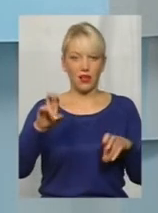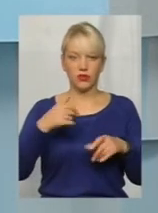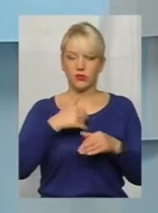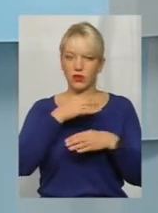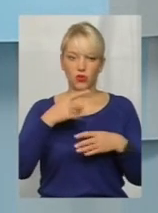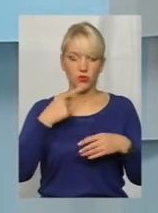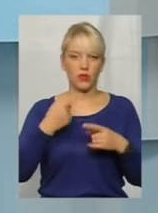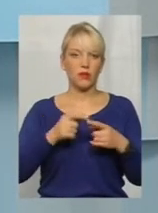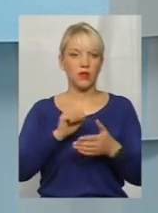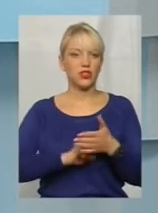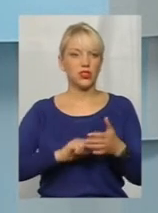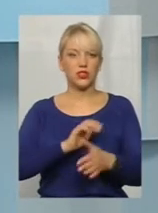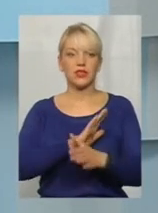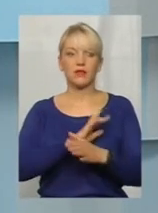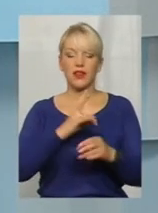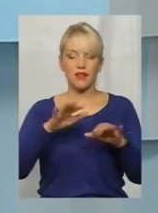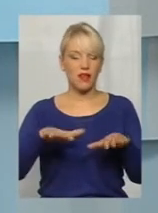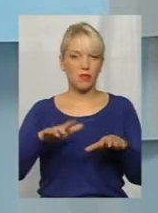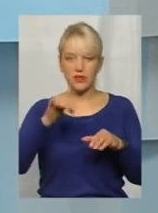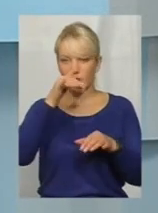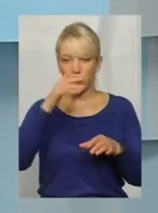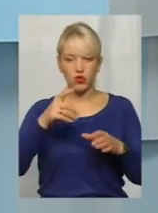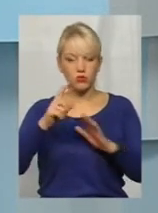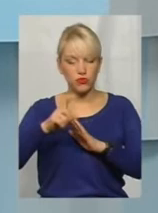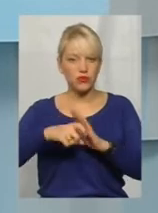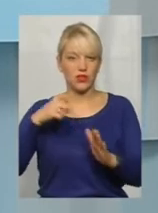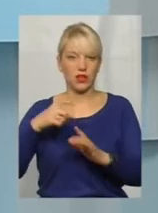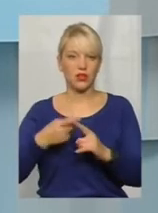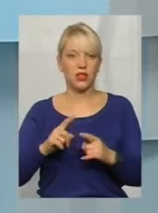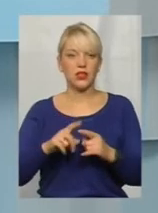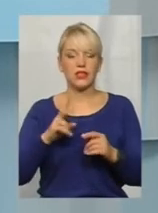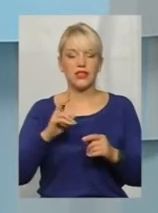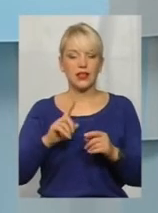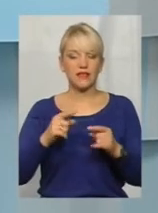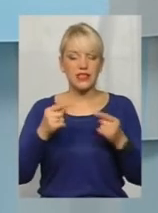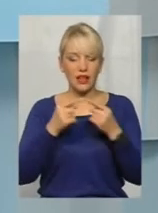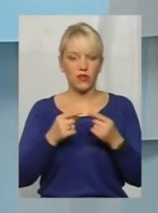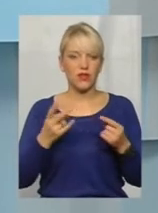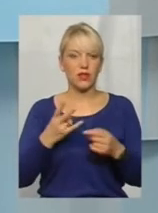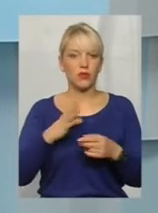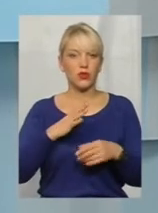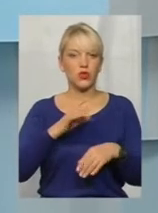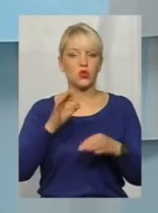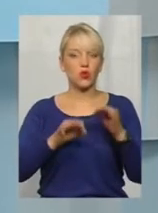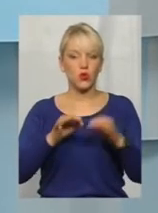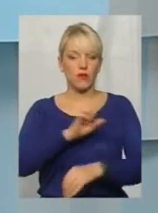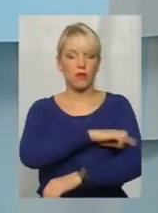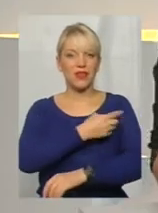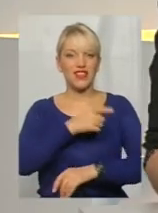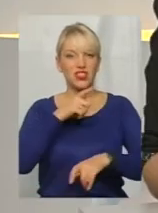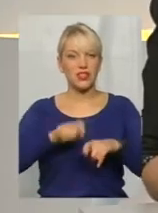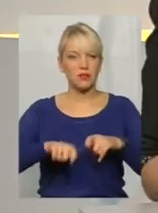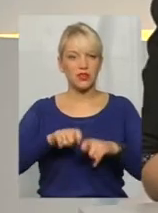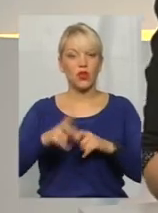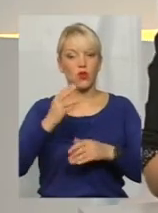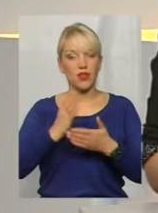оскільки причина смерті вона на місці її не могла, можливо, не могла поставити, оскільки це встановлюється при судово-медичній експертизі. Ну просто є різниця,